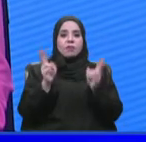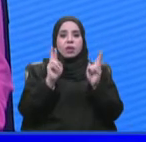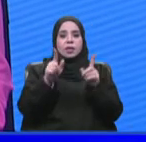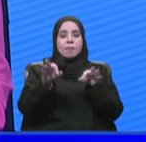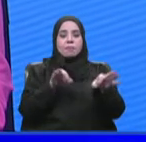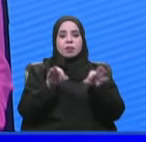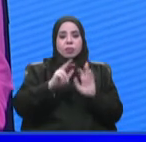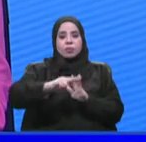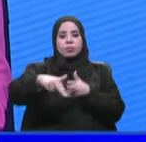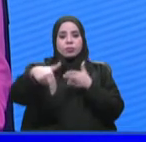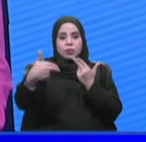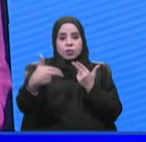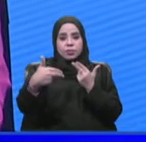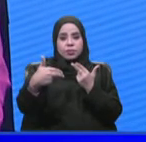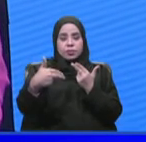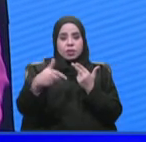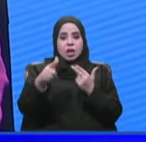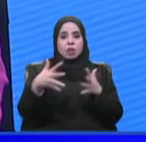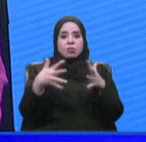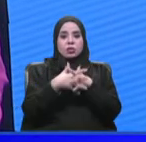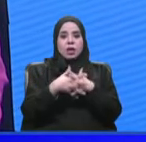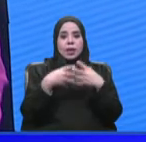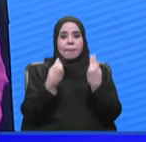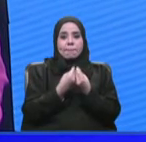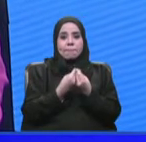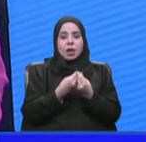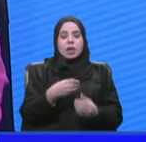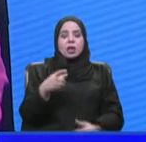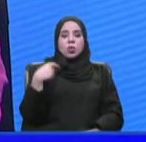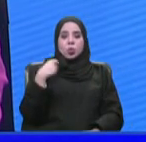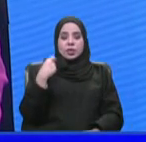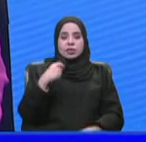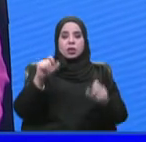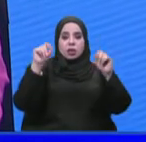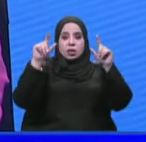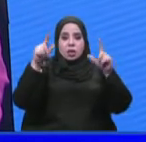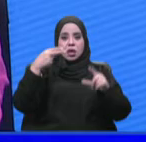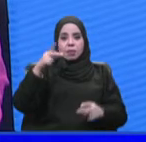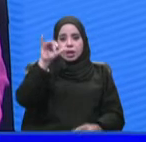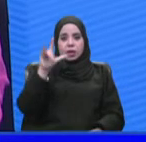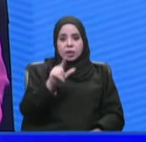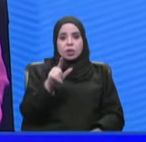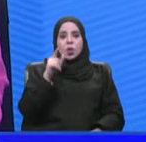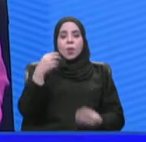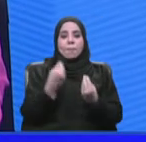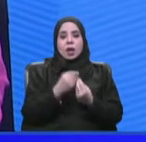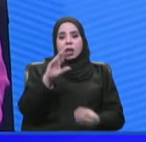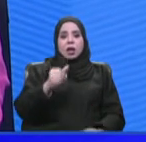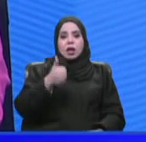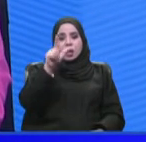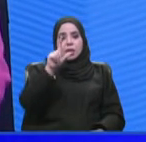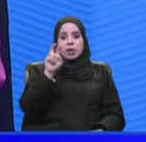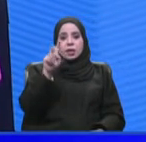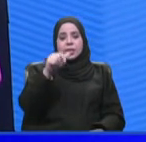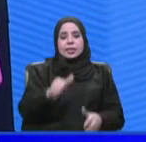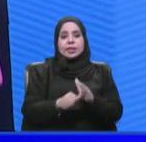خلال فعالية جرى تنظيمها عبر تقنية الاتصال المرئي بمشاركة سعادة السيد علي بن محمد الرميحي وزير الإعلام، وسعادة الأستاذة هالة